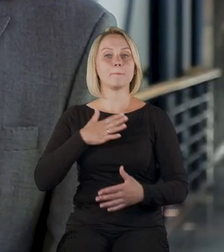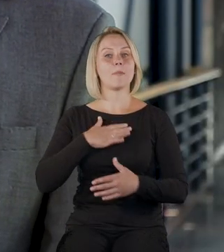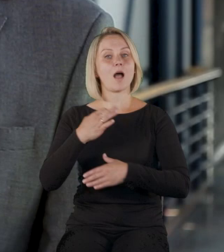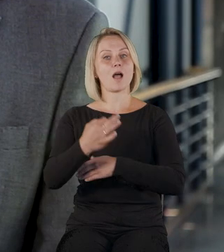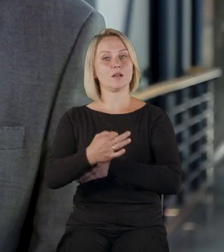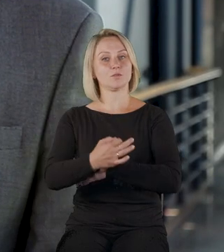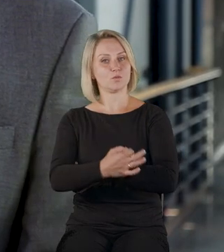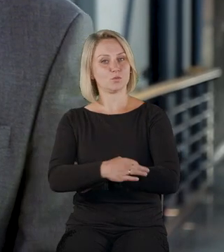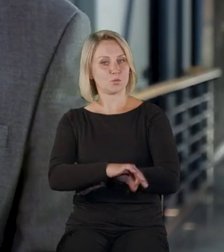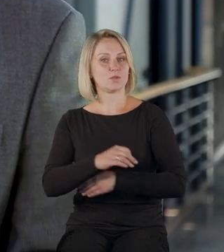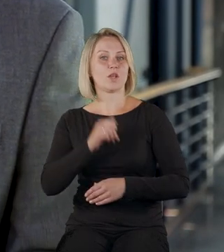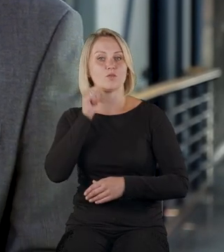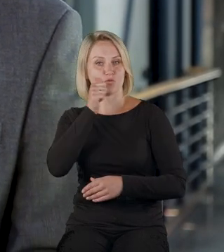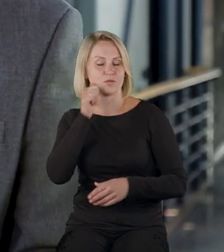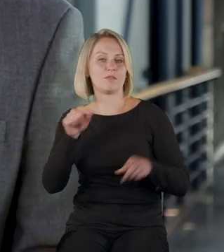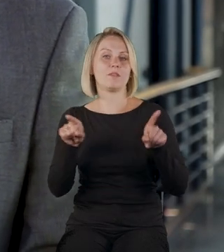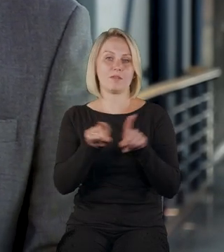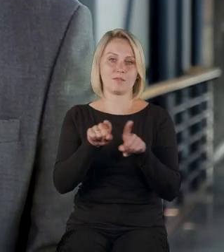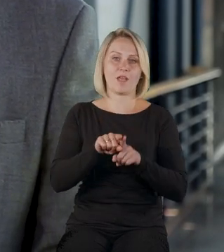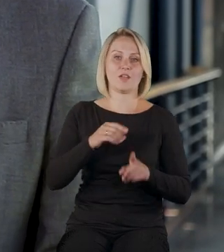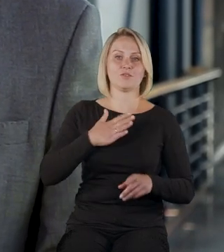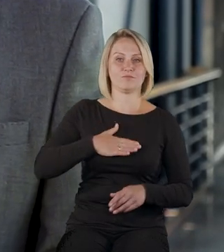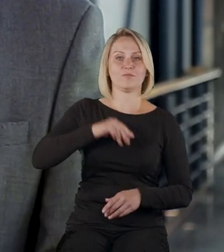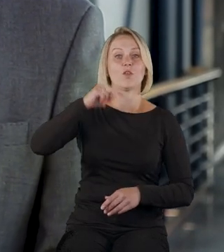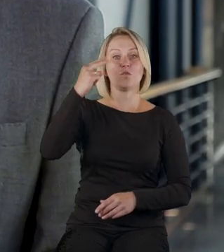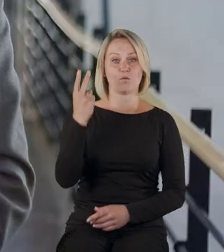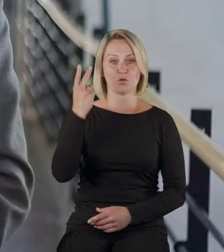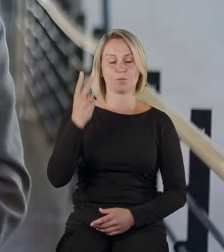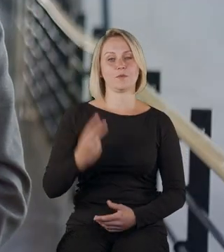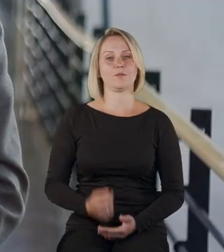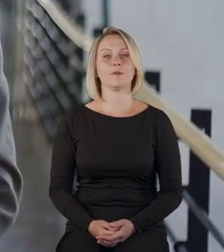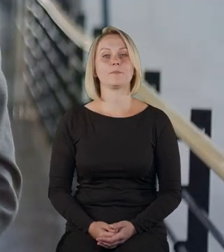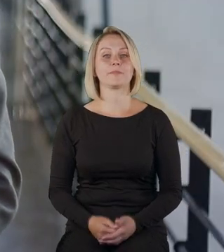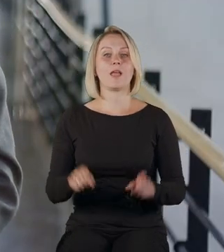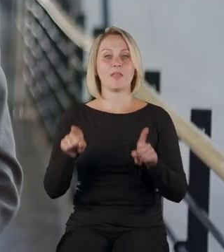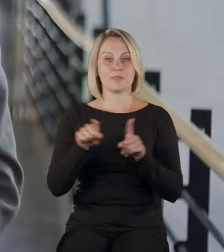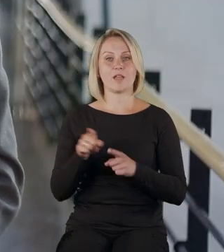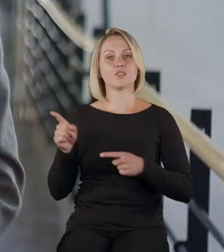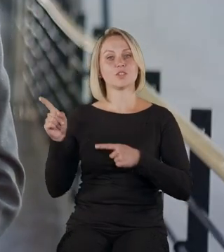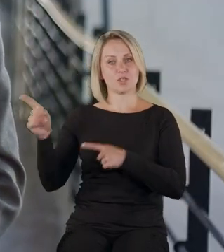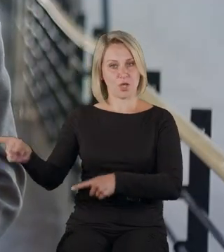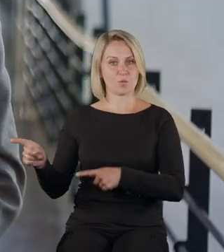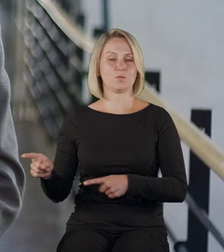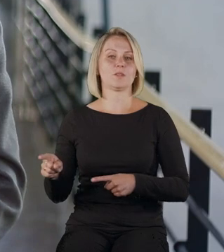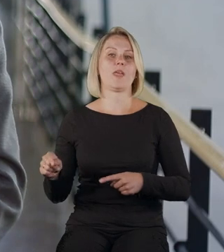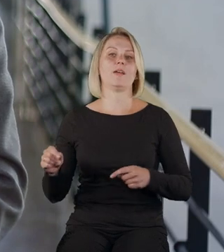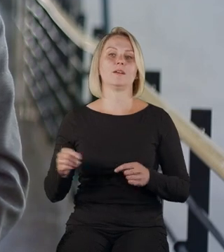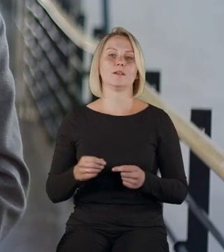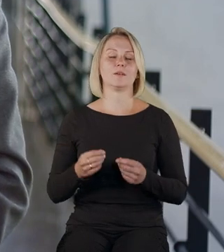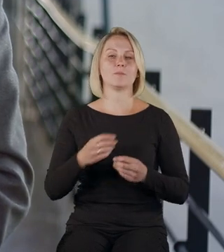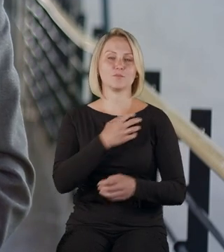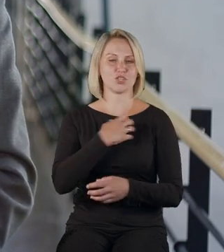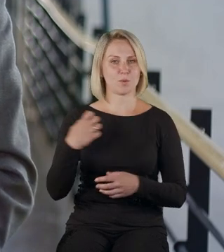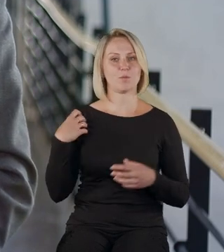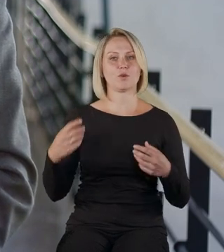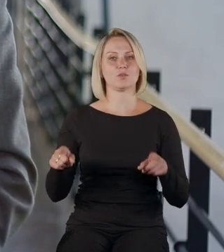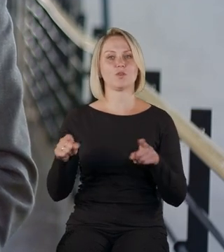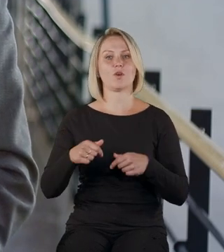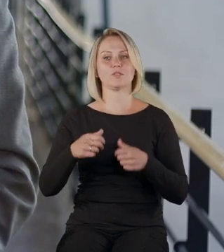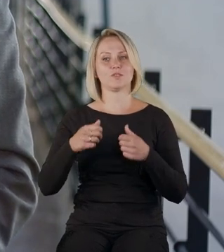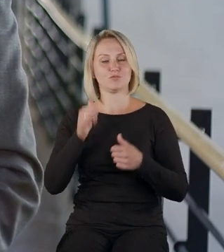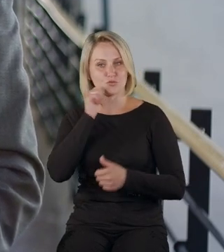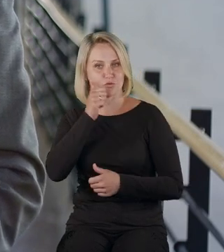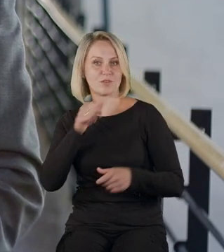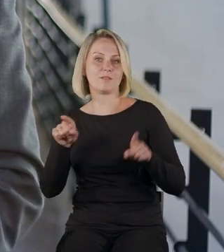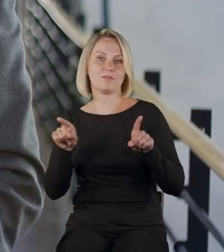studia dzienne, jak i niestacjonarne, ale dwustopniowe. Także kierunek przedsiębiorczość, stacjonarne i niestacjonarne,